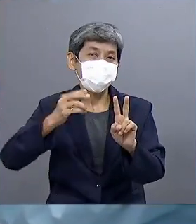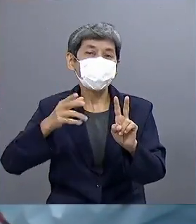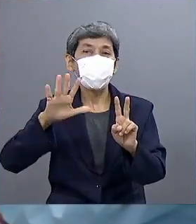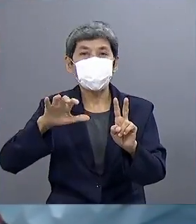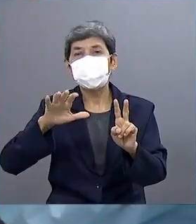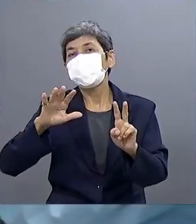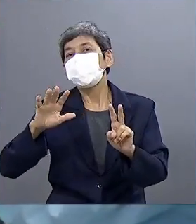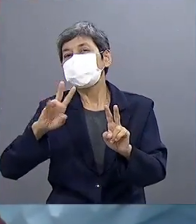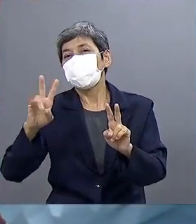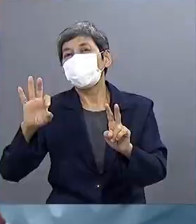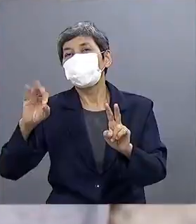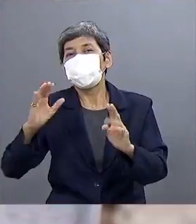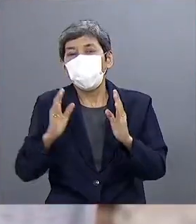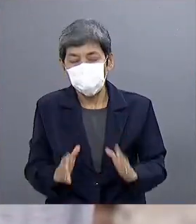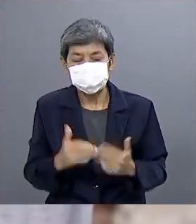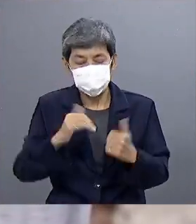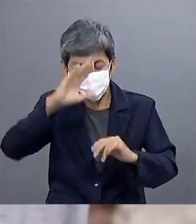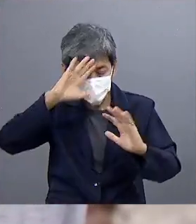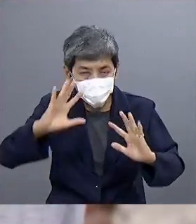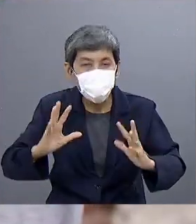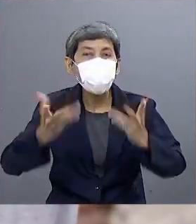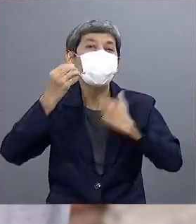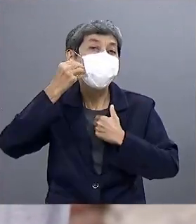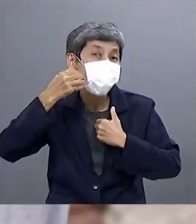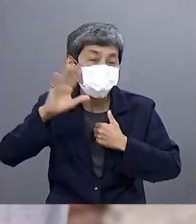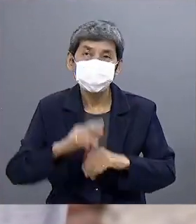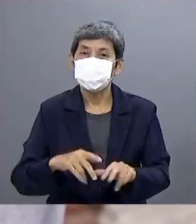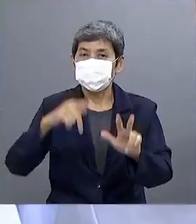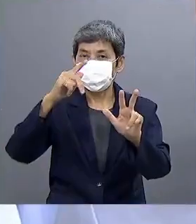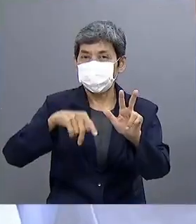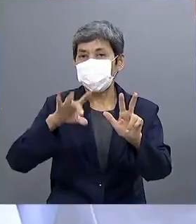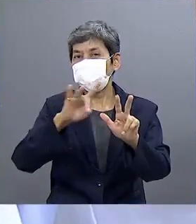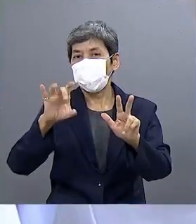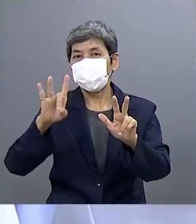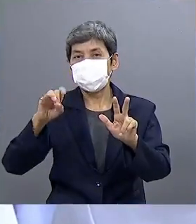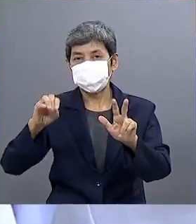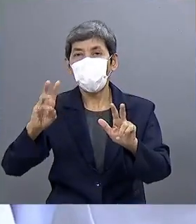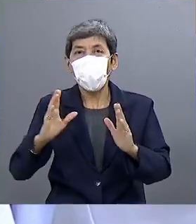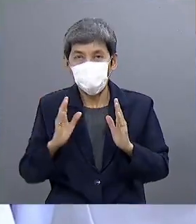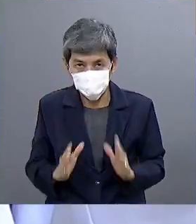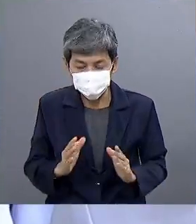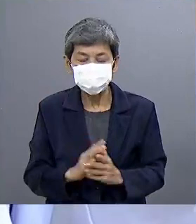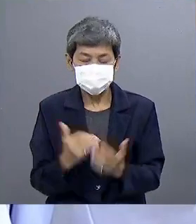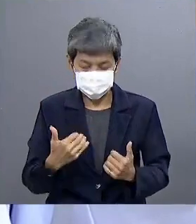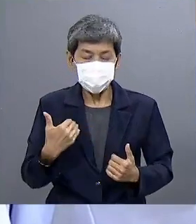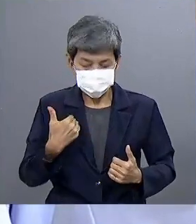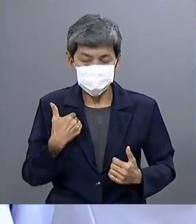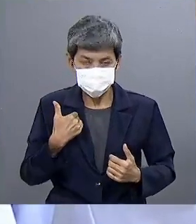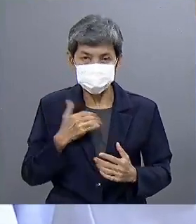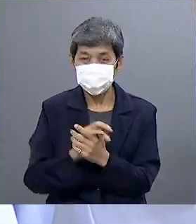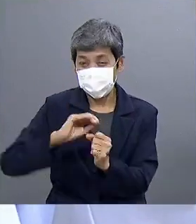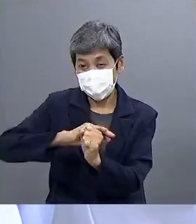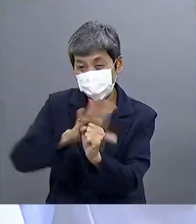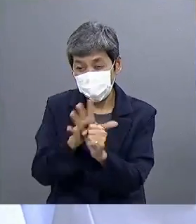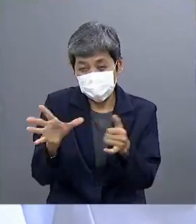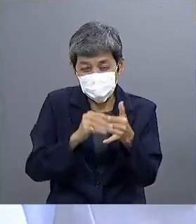265,790 คนค่ะหายป่วยกลับบ้านได้ 3,886 คนขณะที่สถานการณ์การติดเชื้อในขณะนี้พ